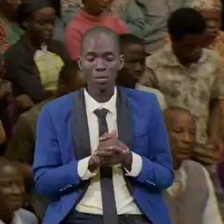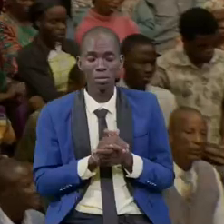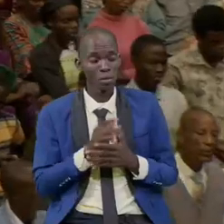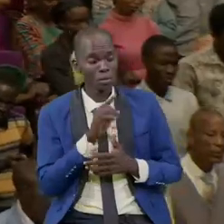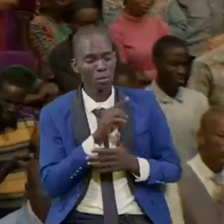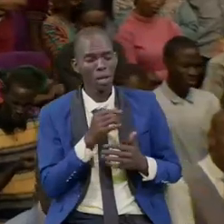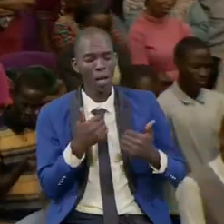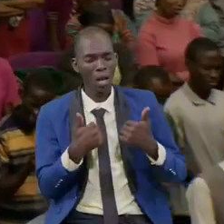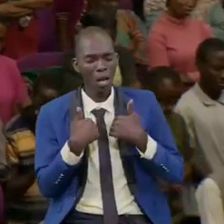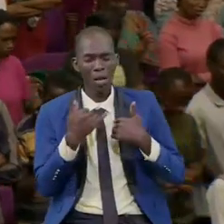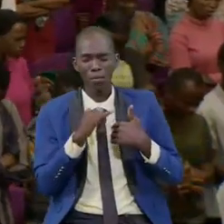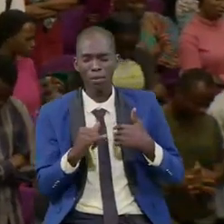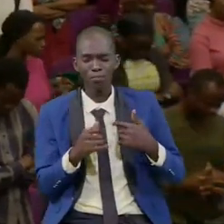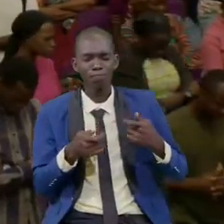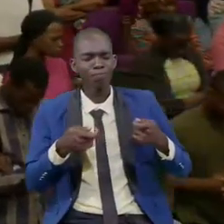la maîtrise